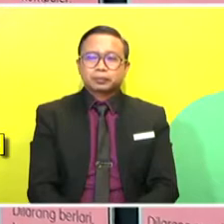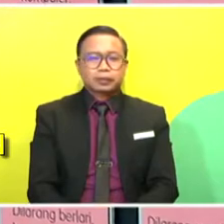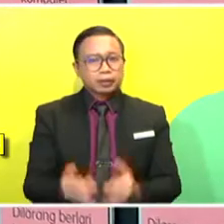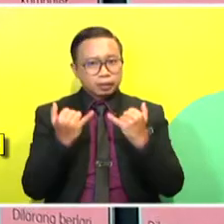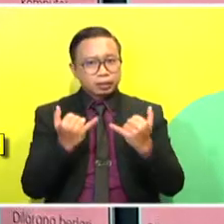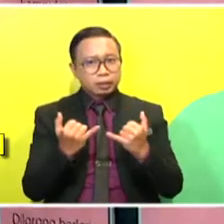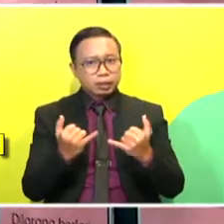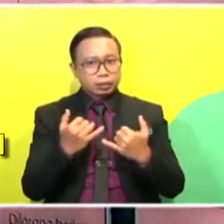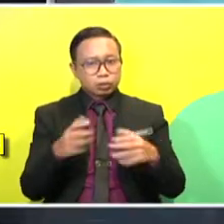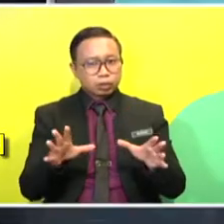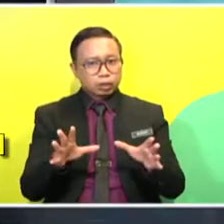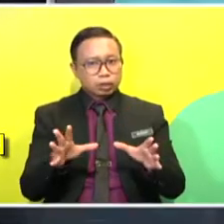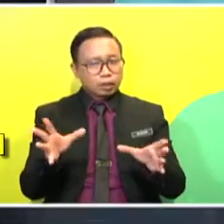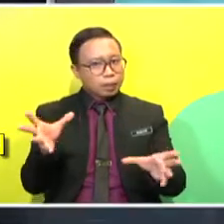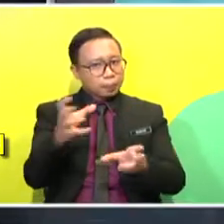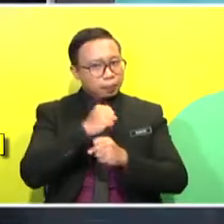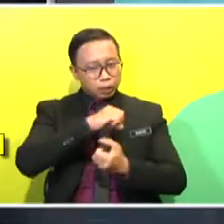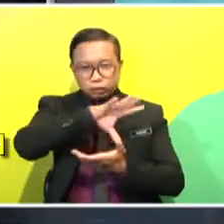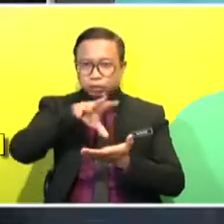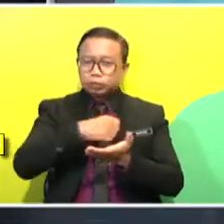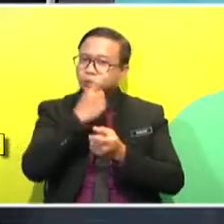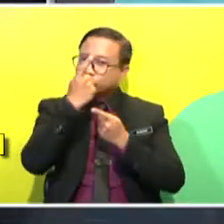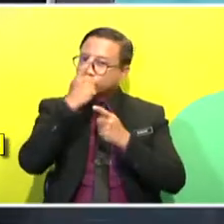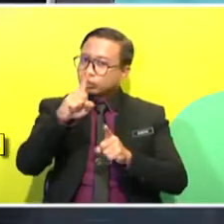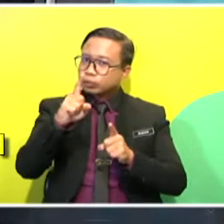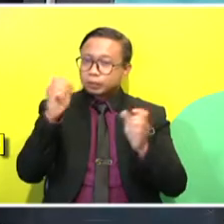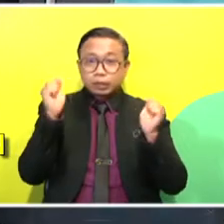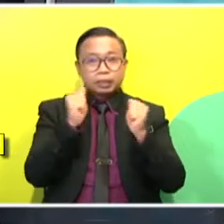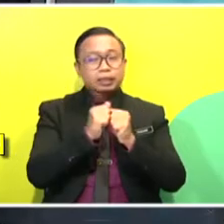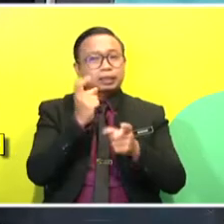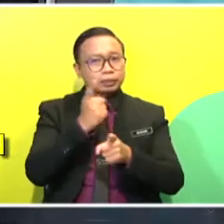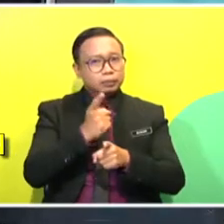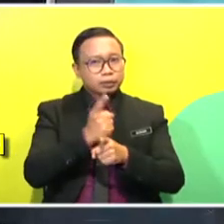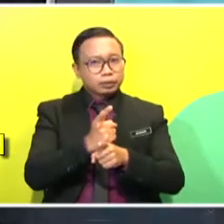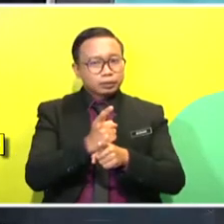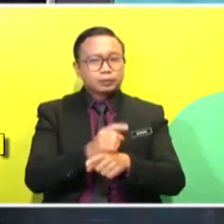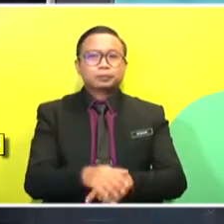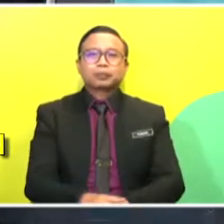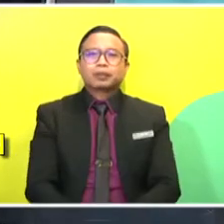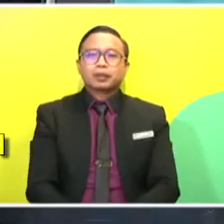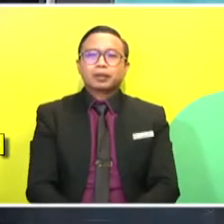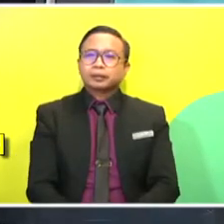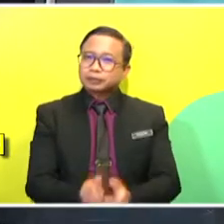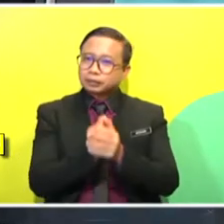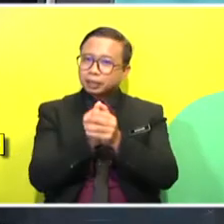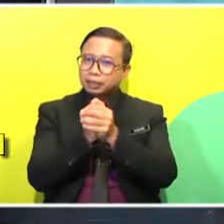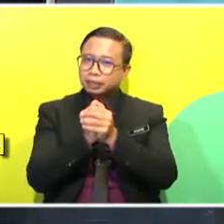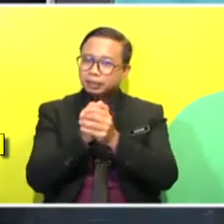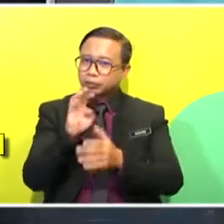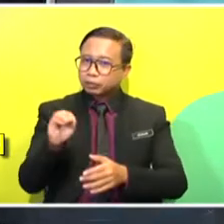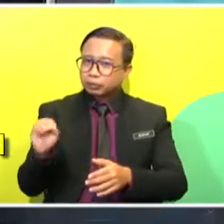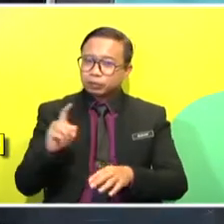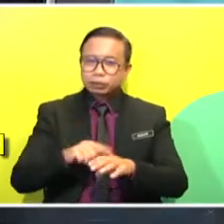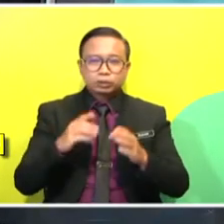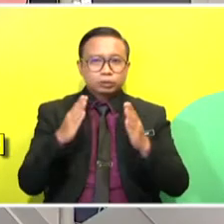Sekarang saya dah dapat semua jawapan dengan betul. Tahniah juga murid-murid di rumah